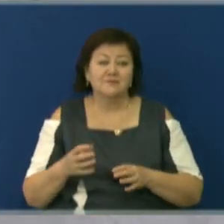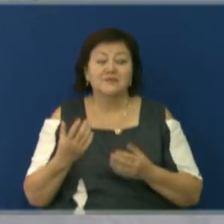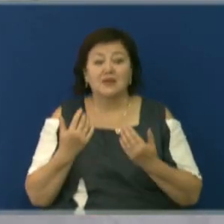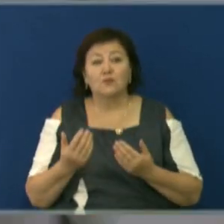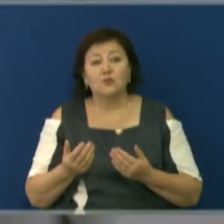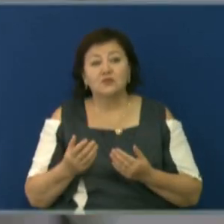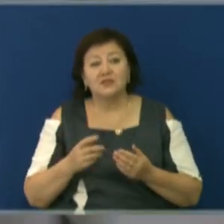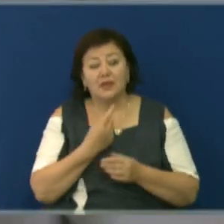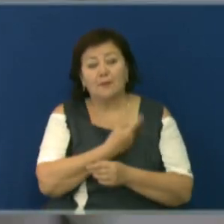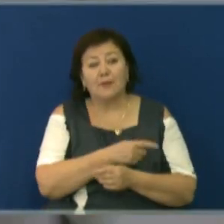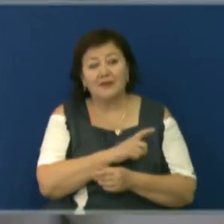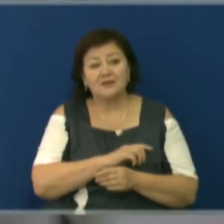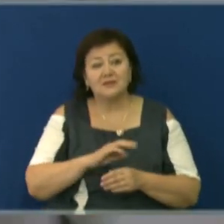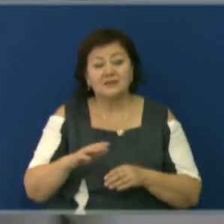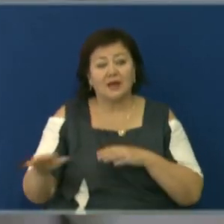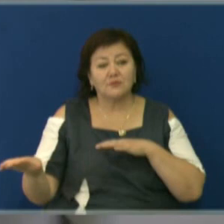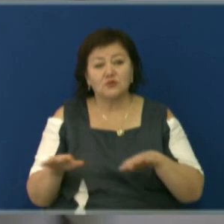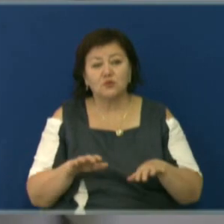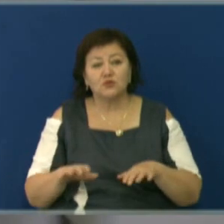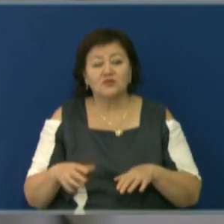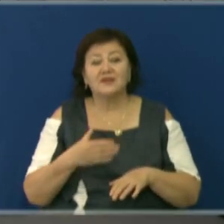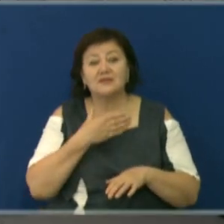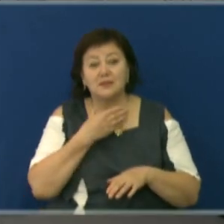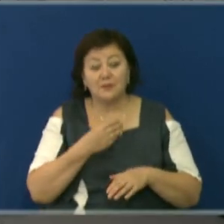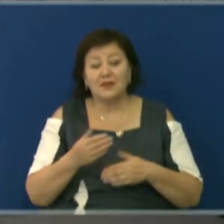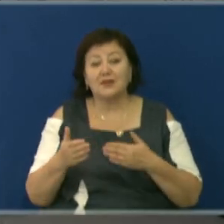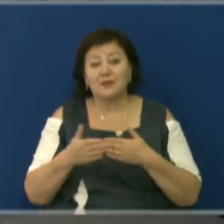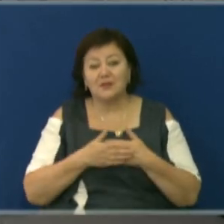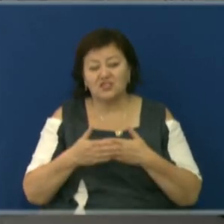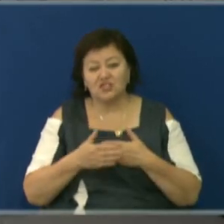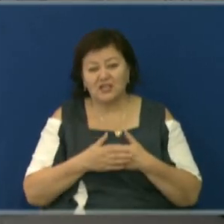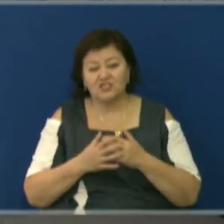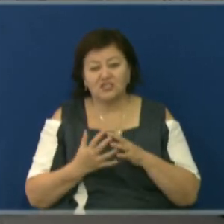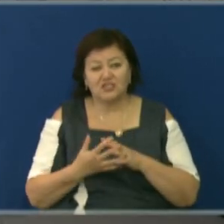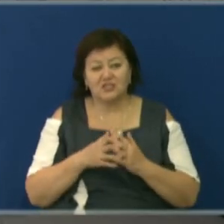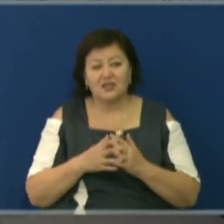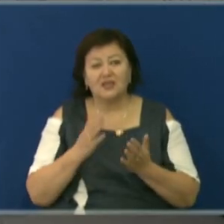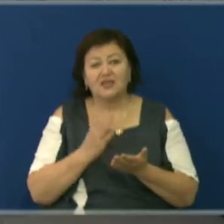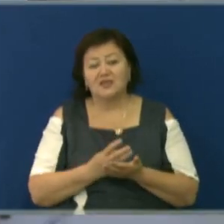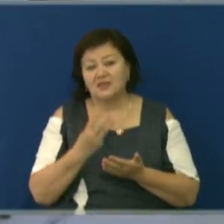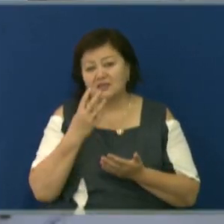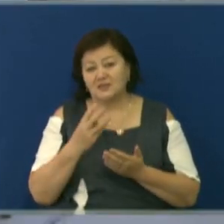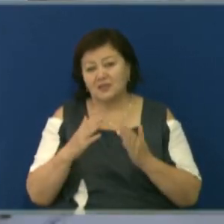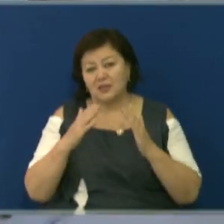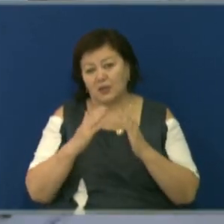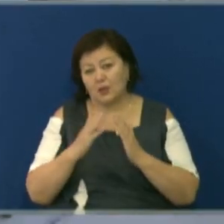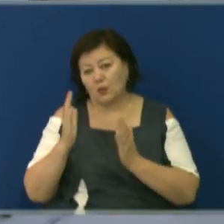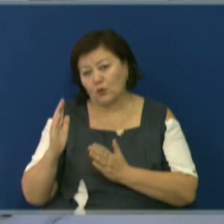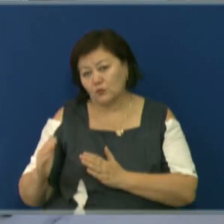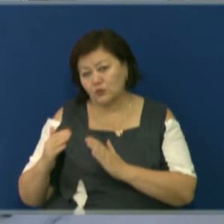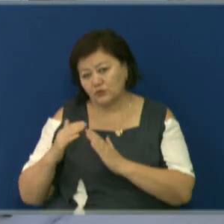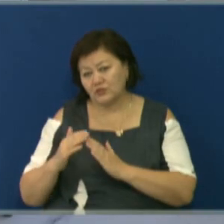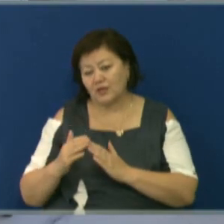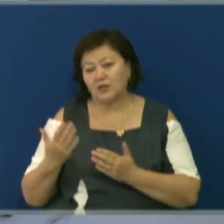только жителей Семея, но и из близлежащих районов и имеет 3 отдельно стоящих корпуса. Первый из них теперь будет принимать